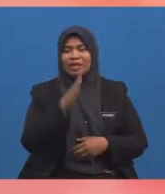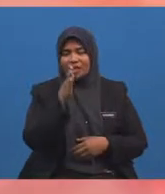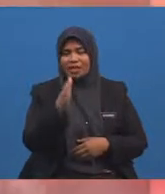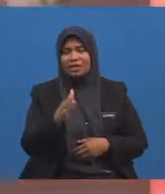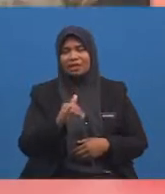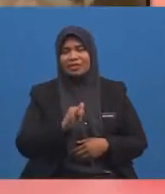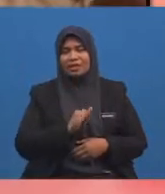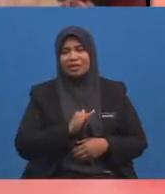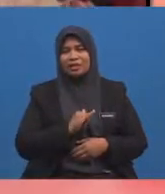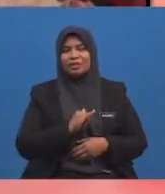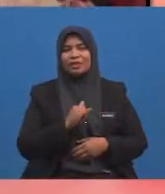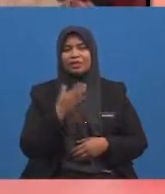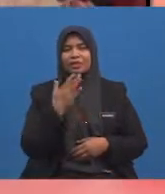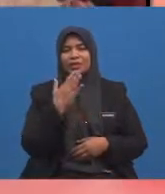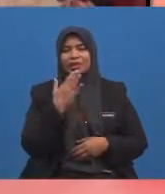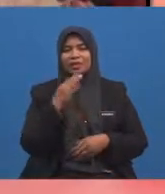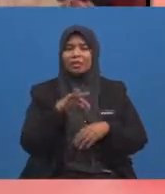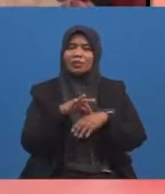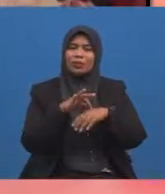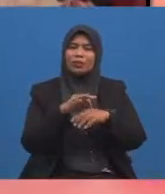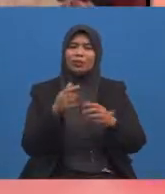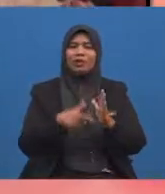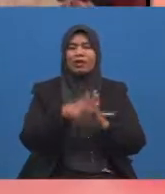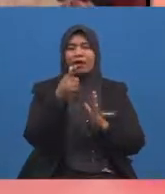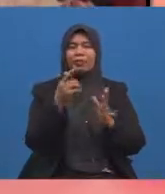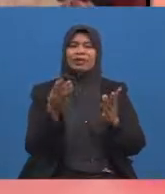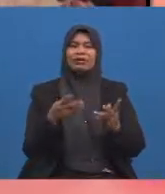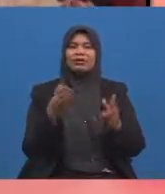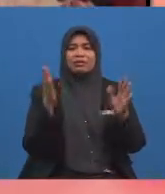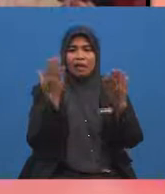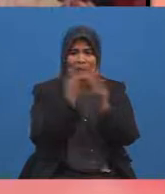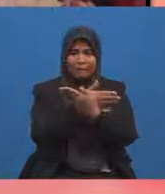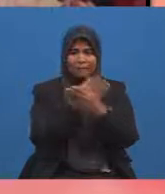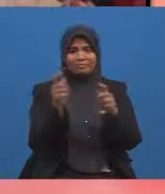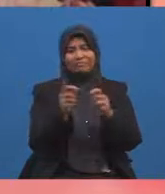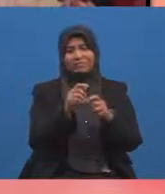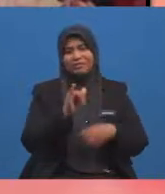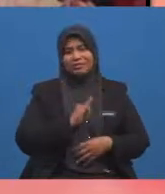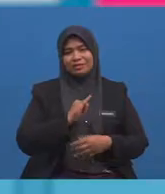mempunyai kulit yang lebih gelap seperti saya.